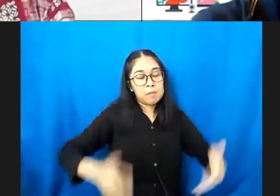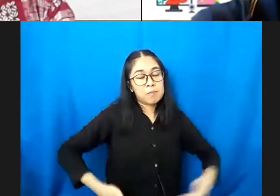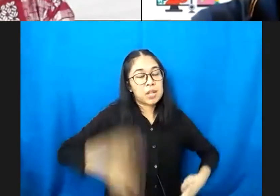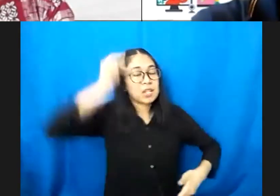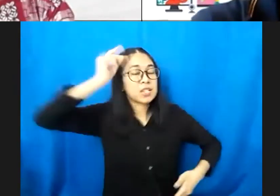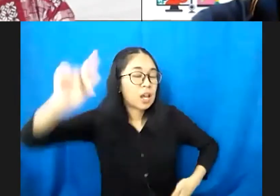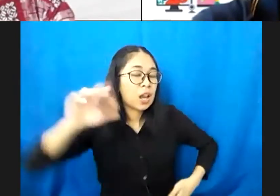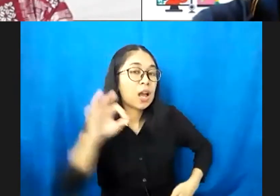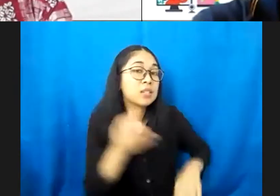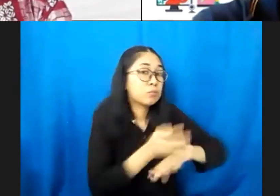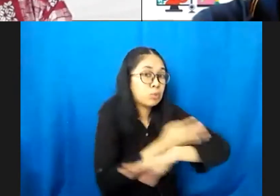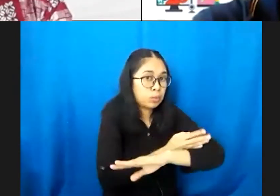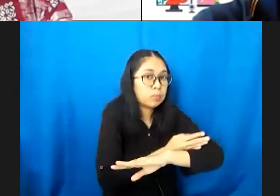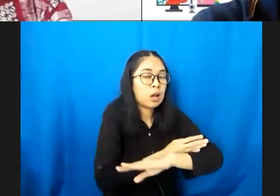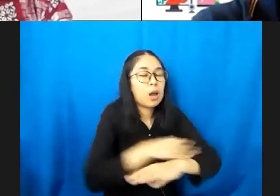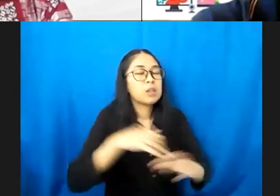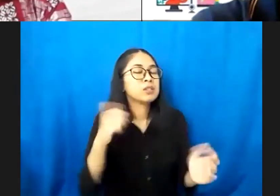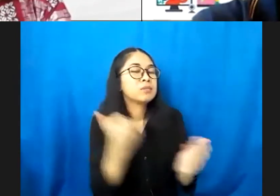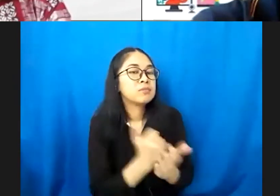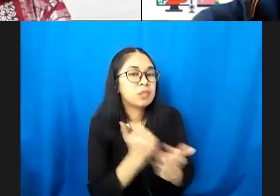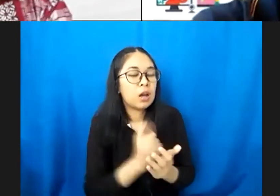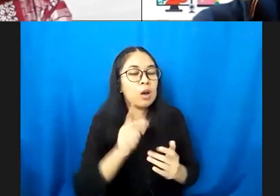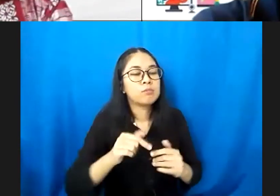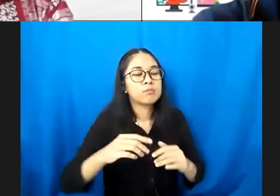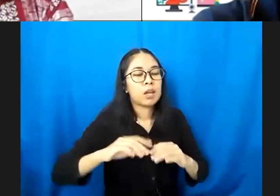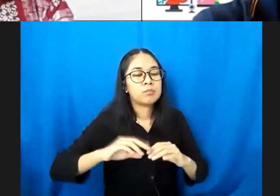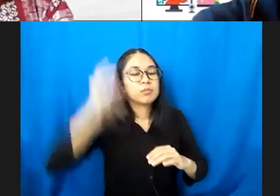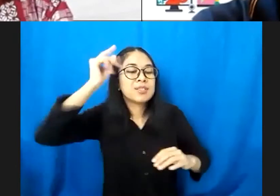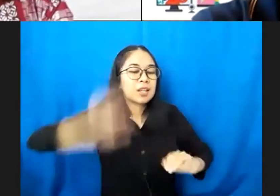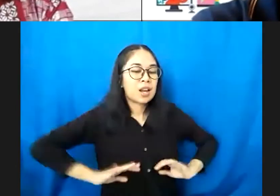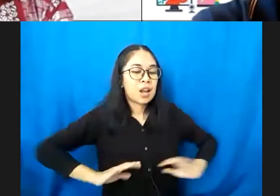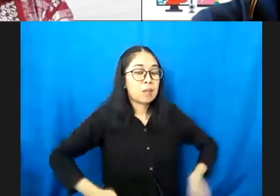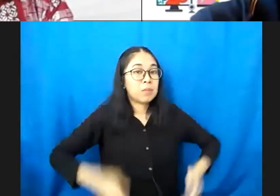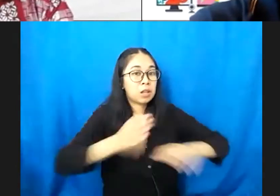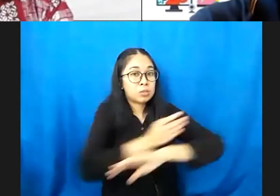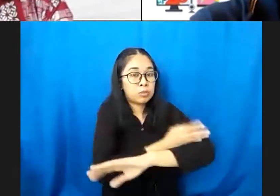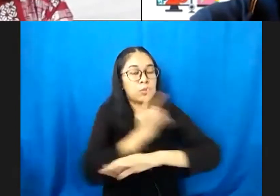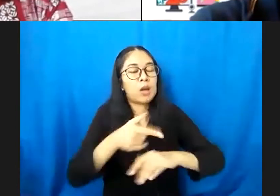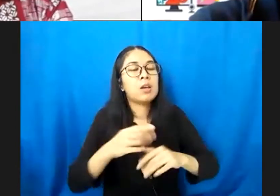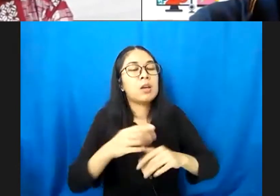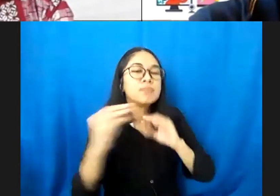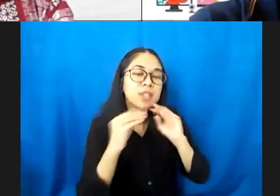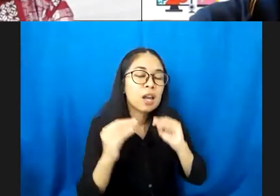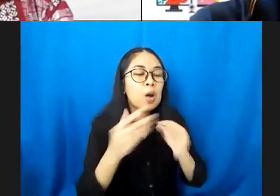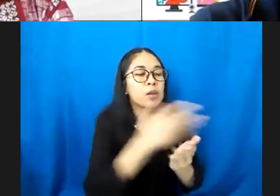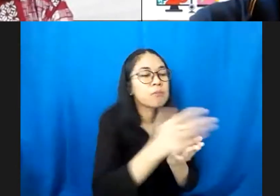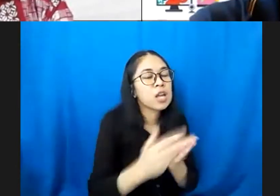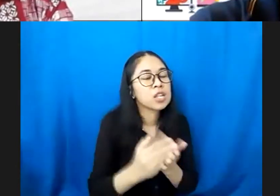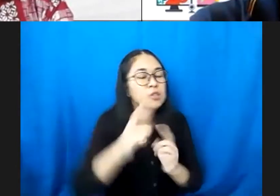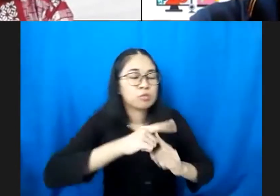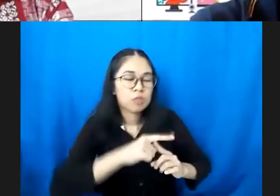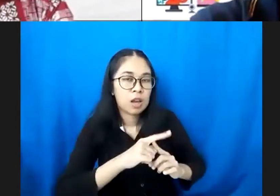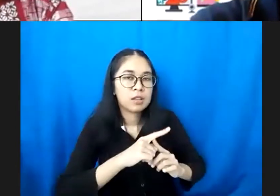perencanaan kehamilan itu sebaiknya memang sudah saling bicara soal sudah berbagi tugas, kemudian masuk ke kehamilan dan kemudian